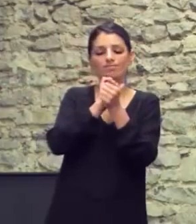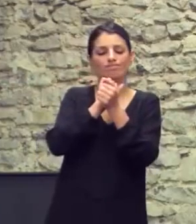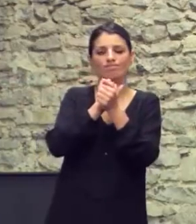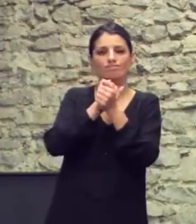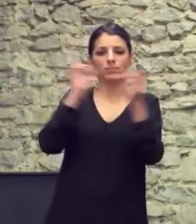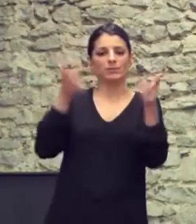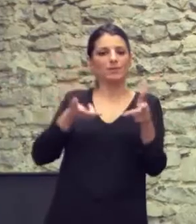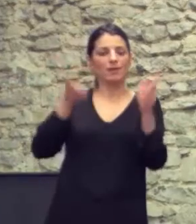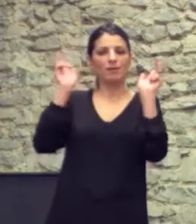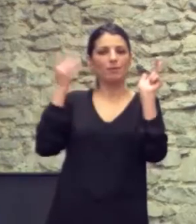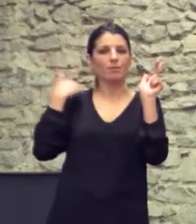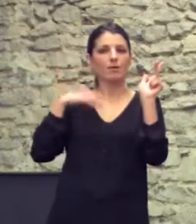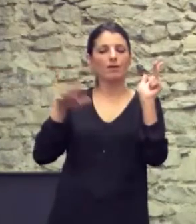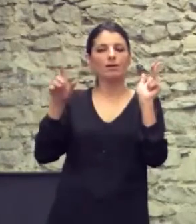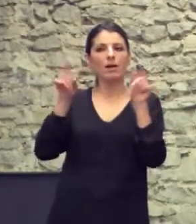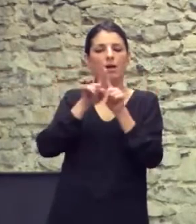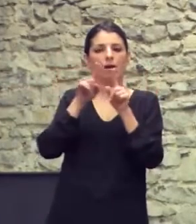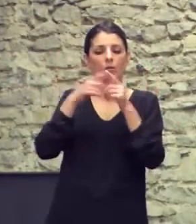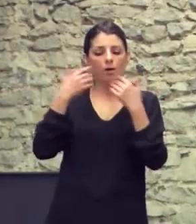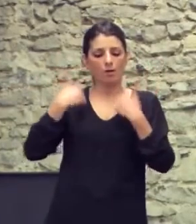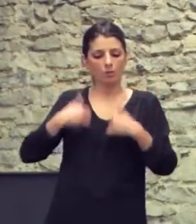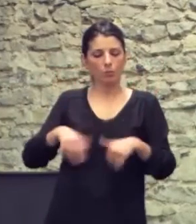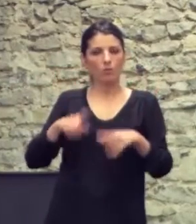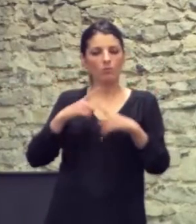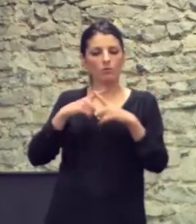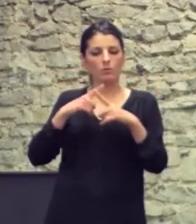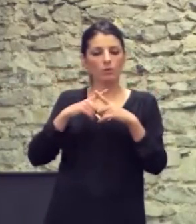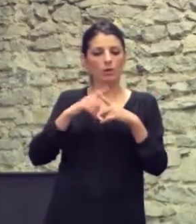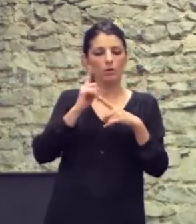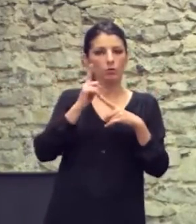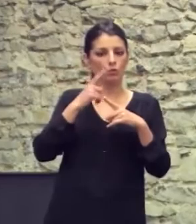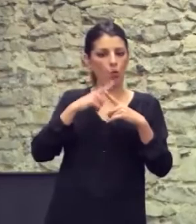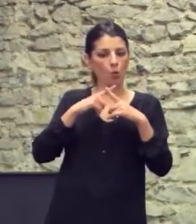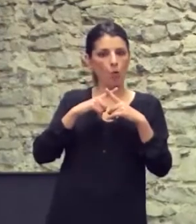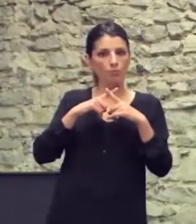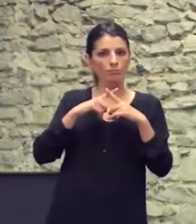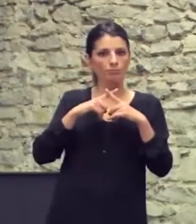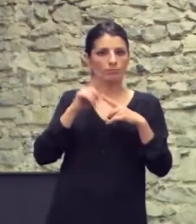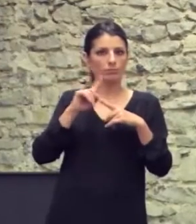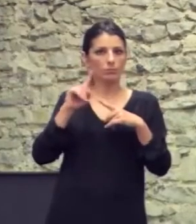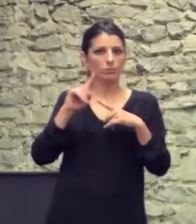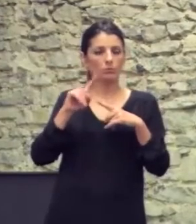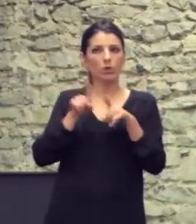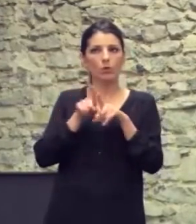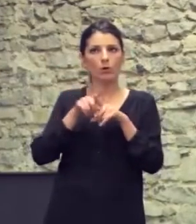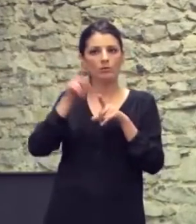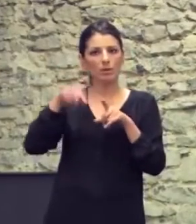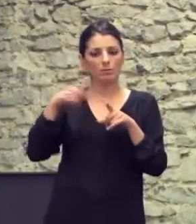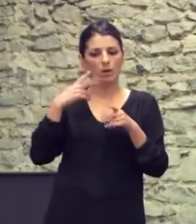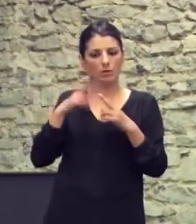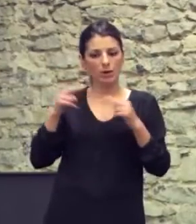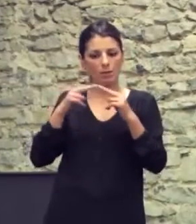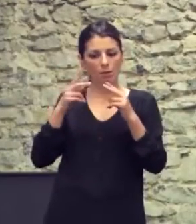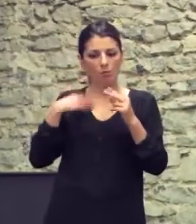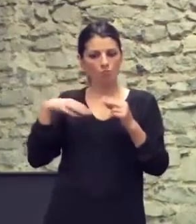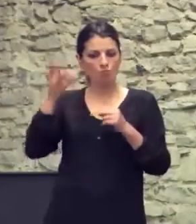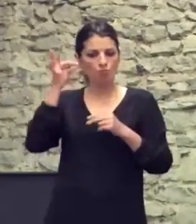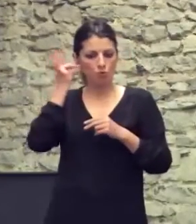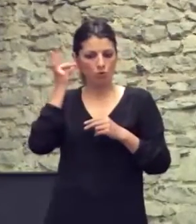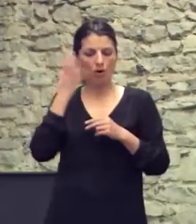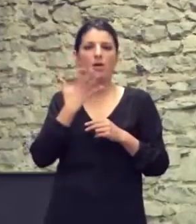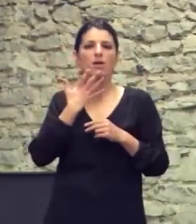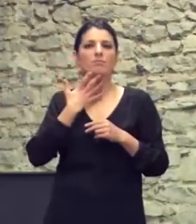da sexualitate eta desiraren kartzela bat bakarrik. Da ere bai, emakume bezala